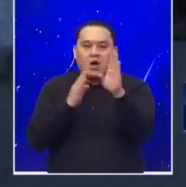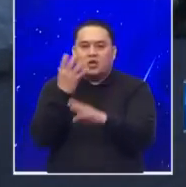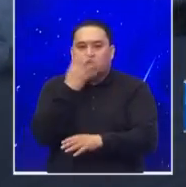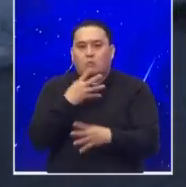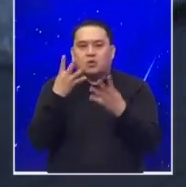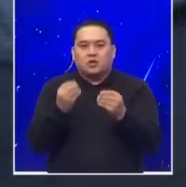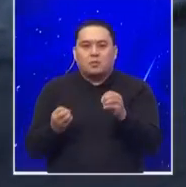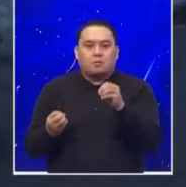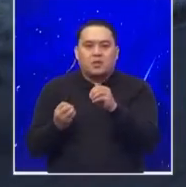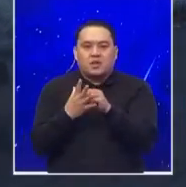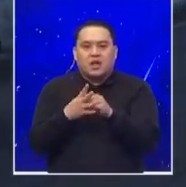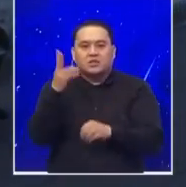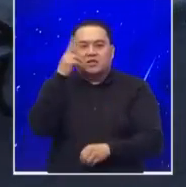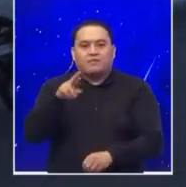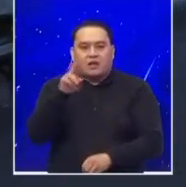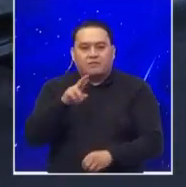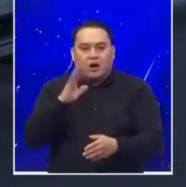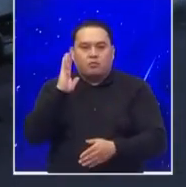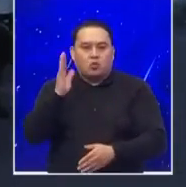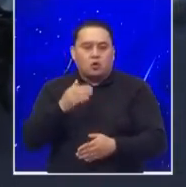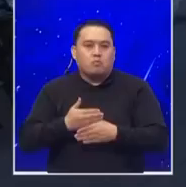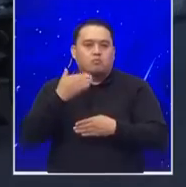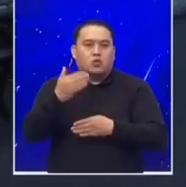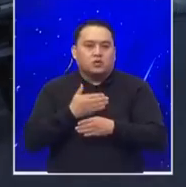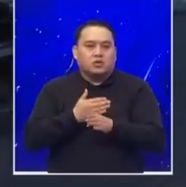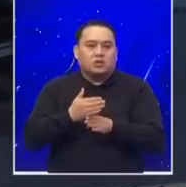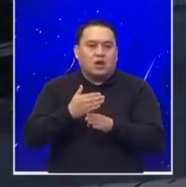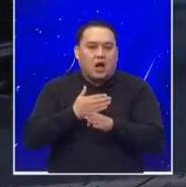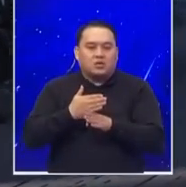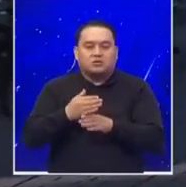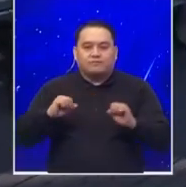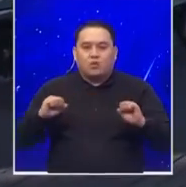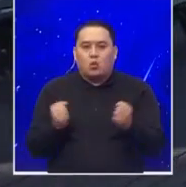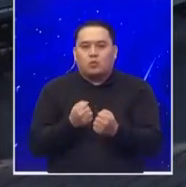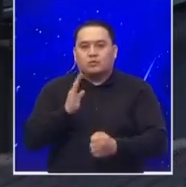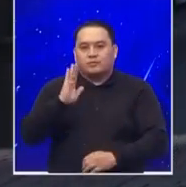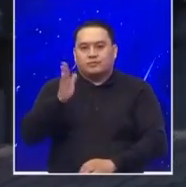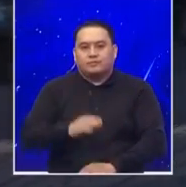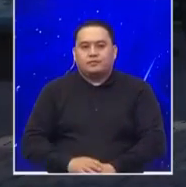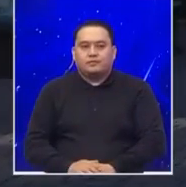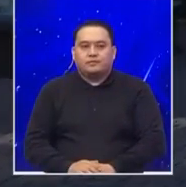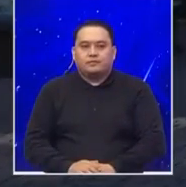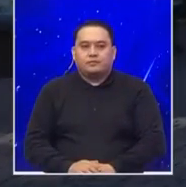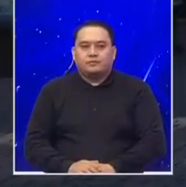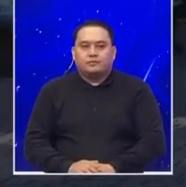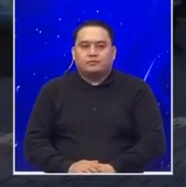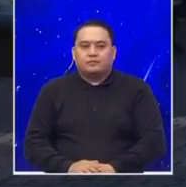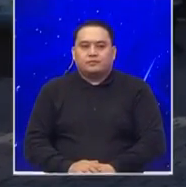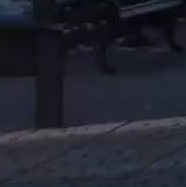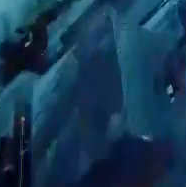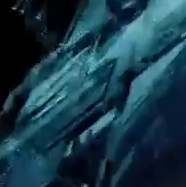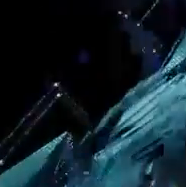дни продлятся до 15 числа этого месяца, после чего постепенно начнутся морозы. Рустам Аралбаев, Абзал Нусипов, телеканал